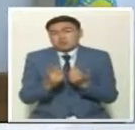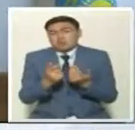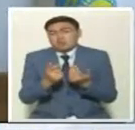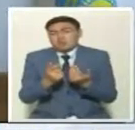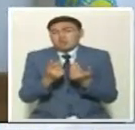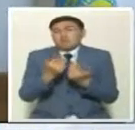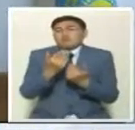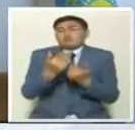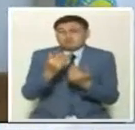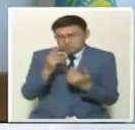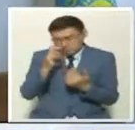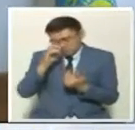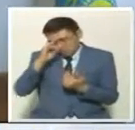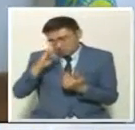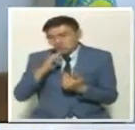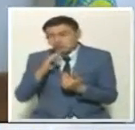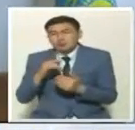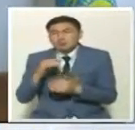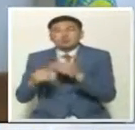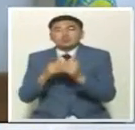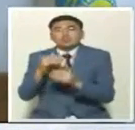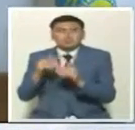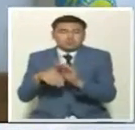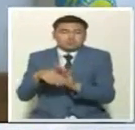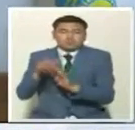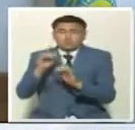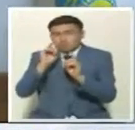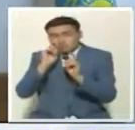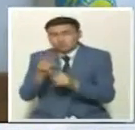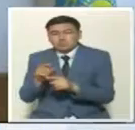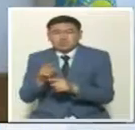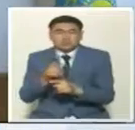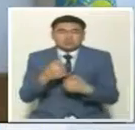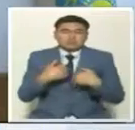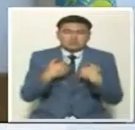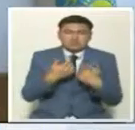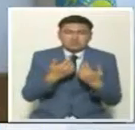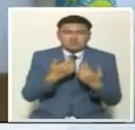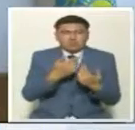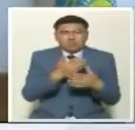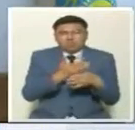елімнің болашағы үшін бітте болса үлесімді қосайын деп,